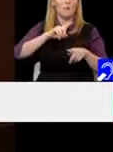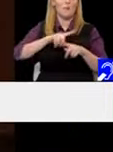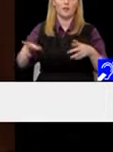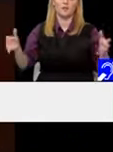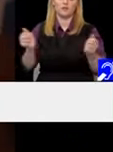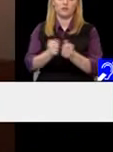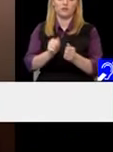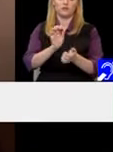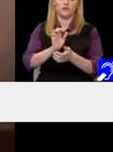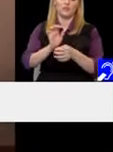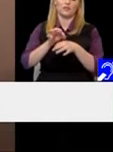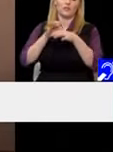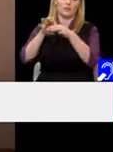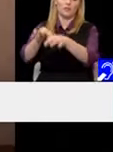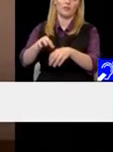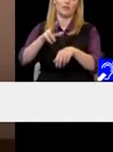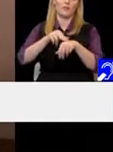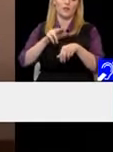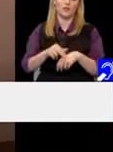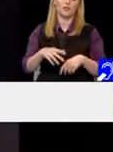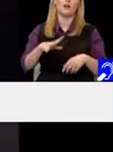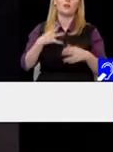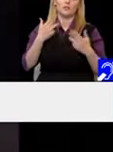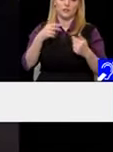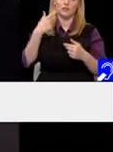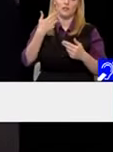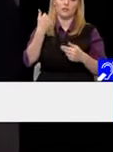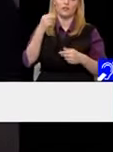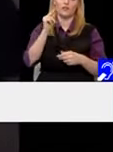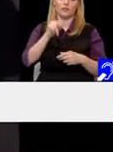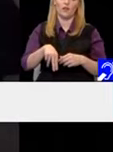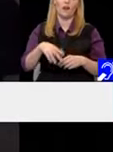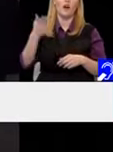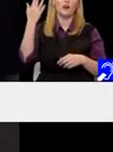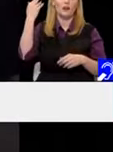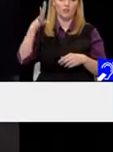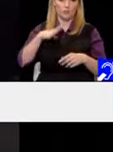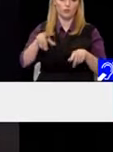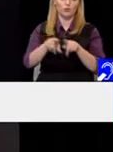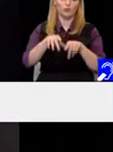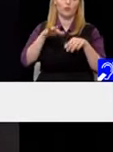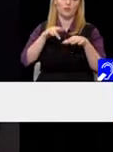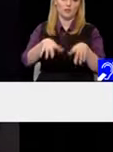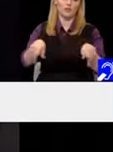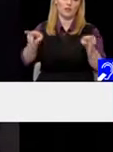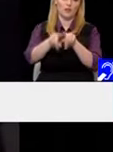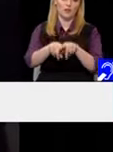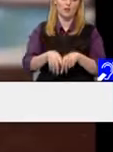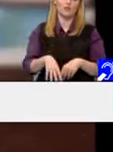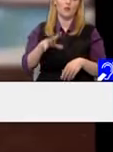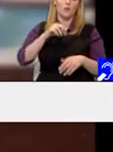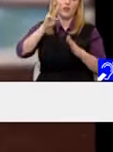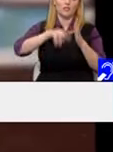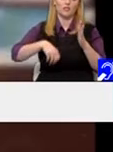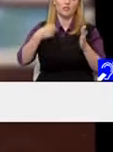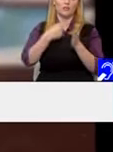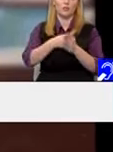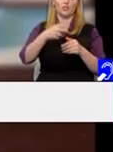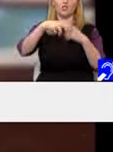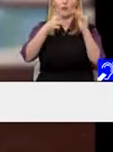la Inspectoratul pentru Audieri, unde și-a recunoscut vinovăția. Individul a mai fost judecat pentru infracțiuni similare. El riscă o amendă de până